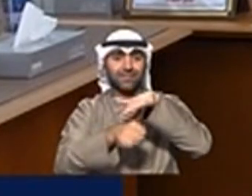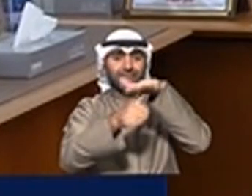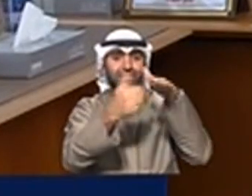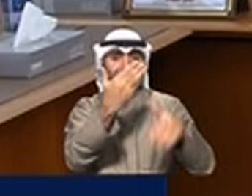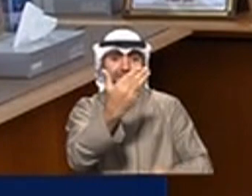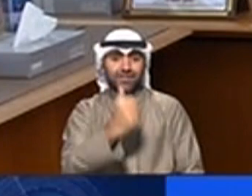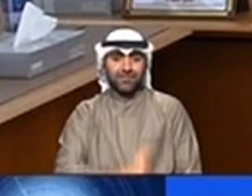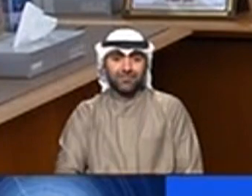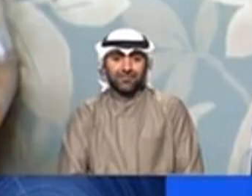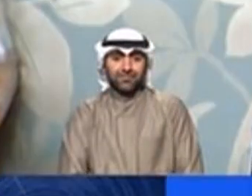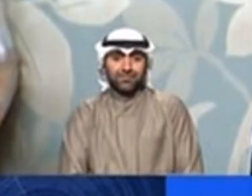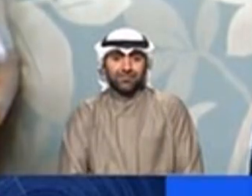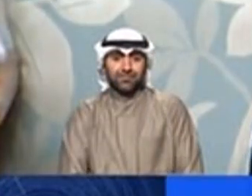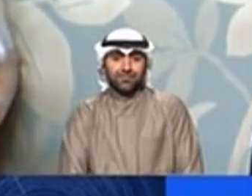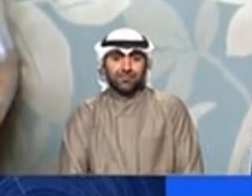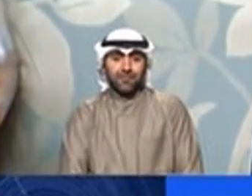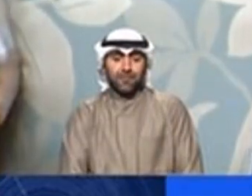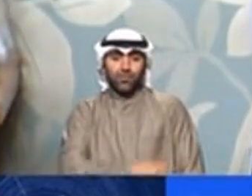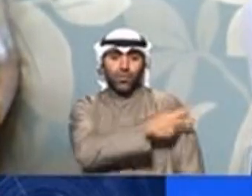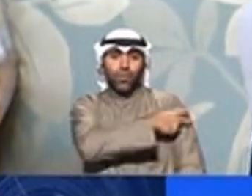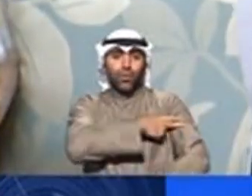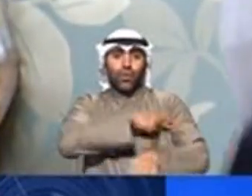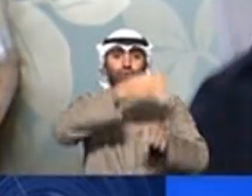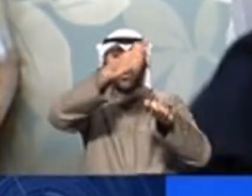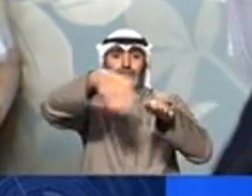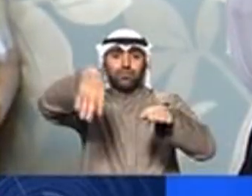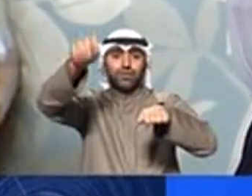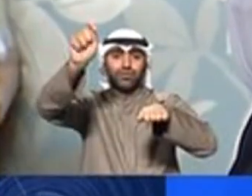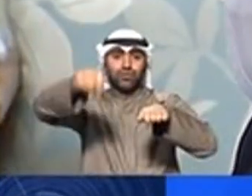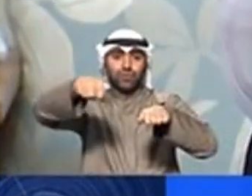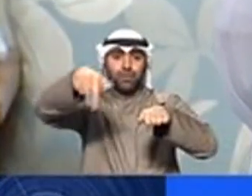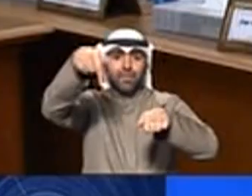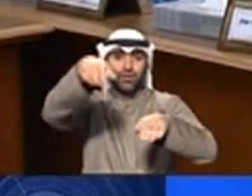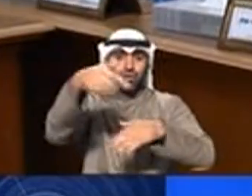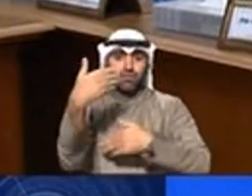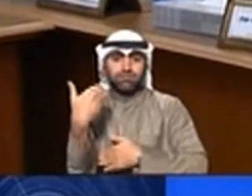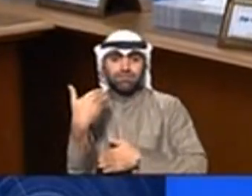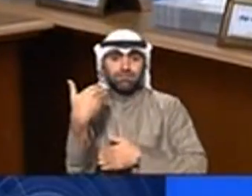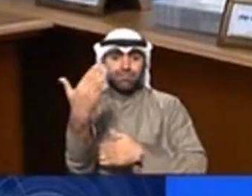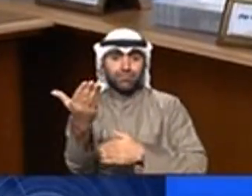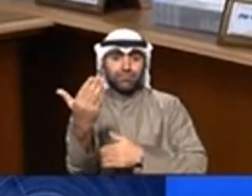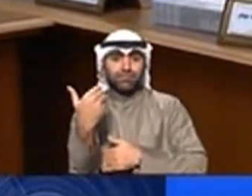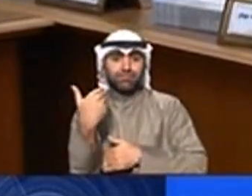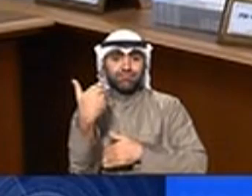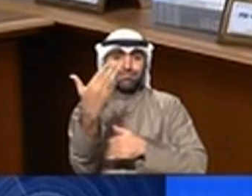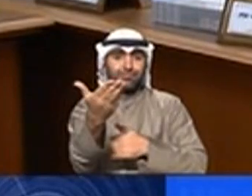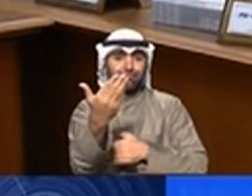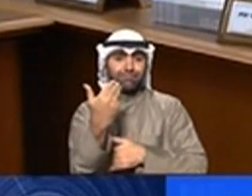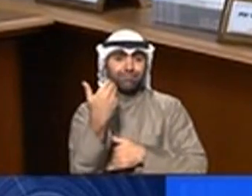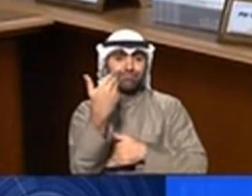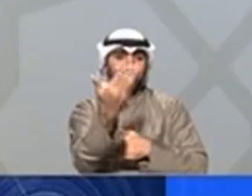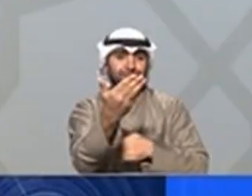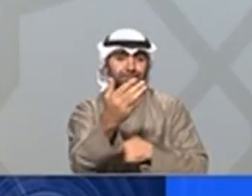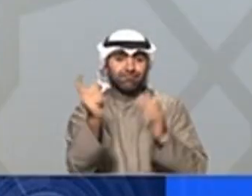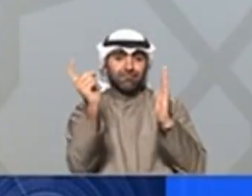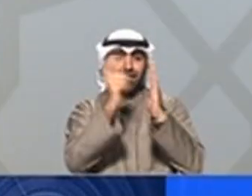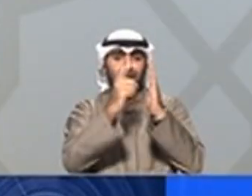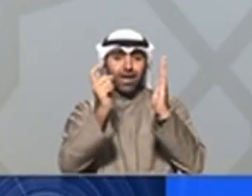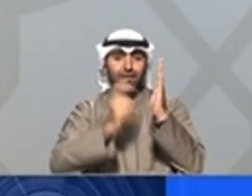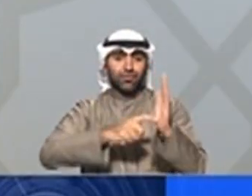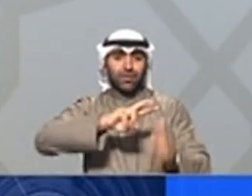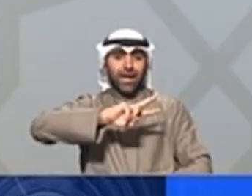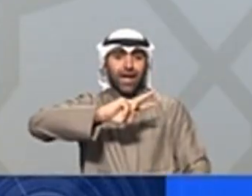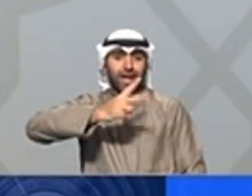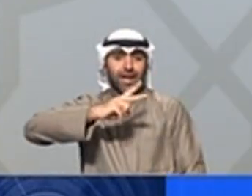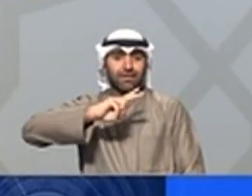مقترحات نيابية تقدم بها عدد من النواب في مجلس الأمة وسوف تكون محل البحث والدراسة في اللجنة المختصة بها. بدأت